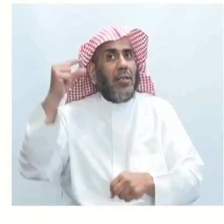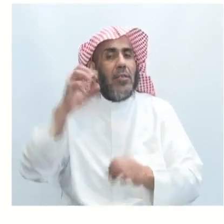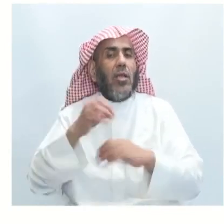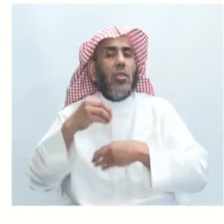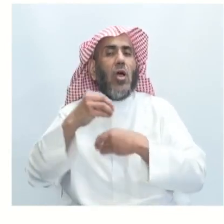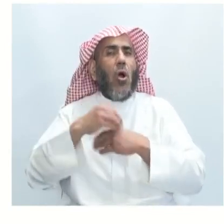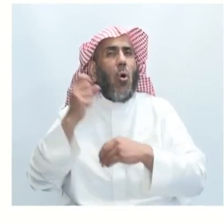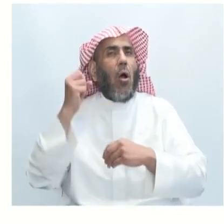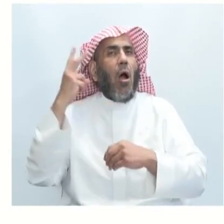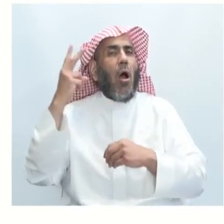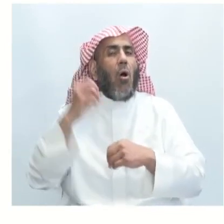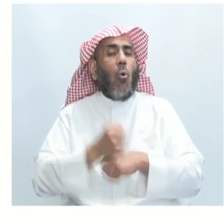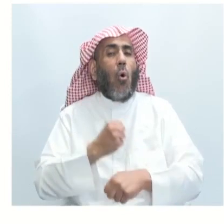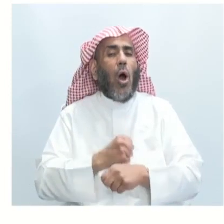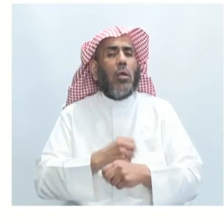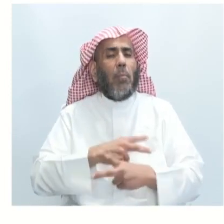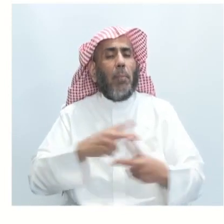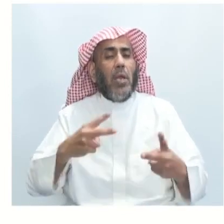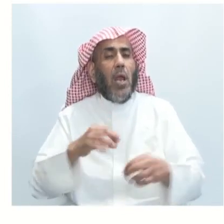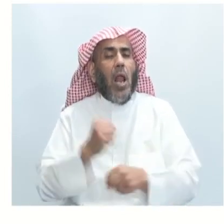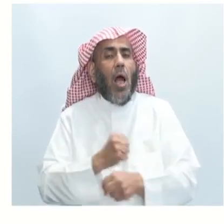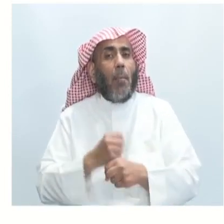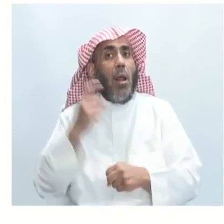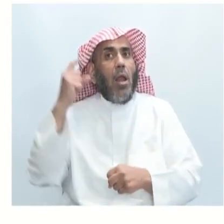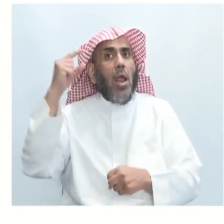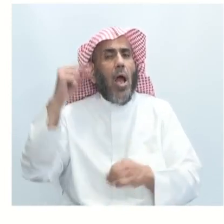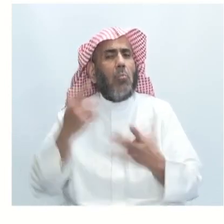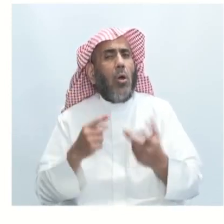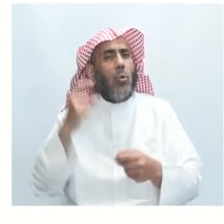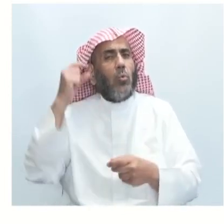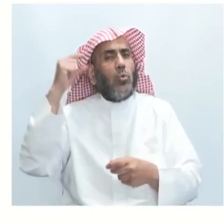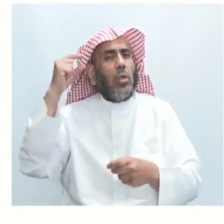للتذكر عدد من العمليات هي